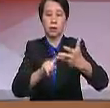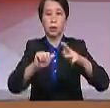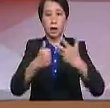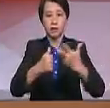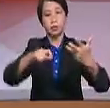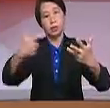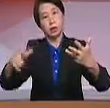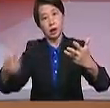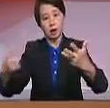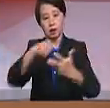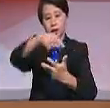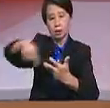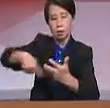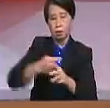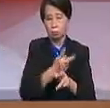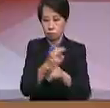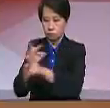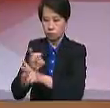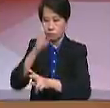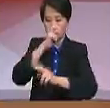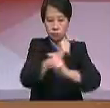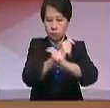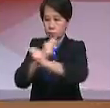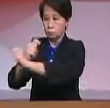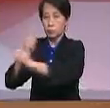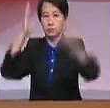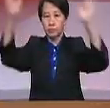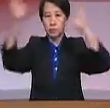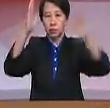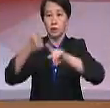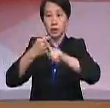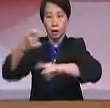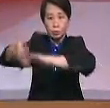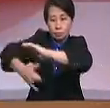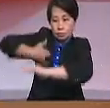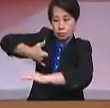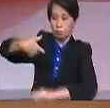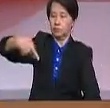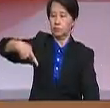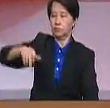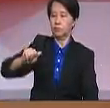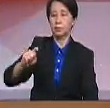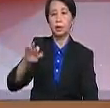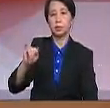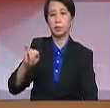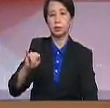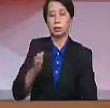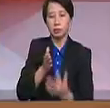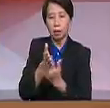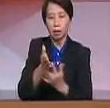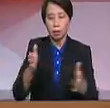lain terus mengawal ketat sempadan negara dari dibolusi oleh parti terutamanya